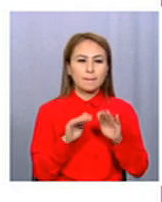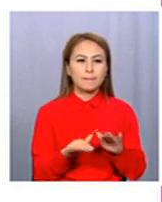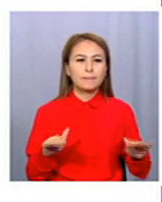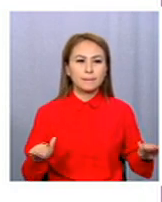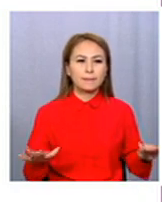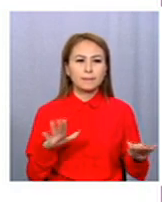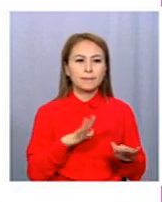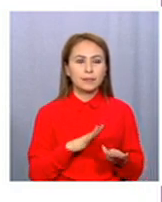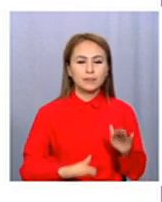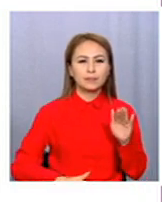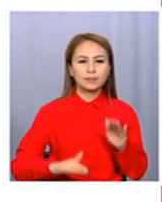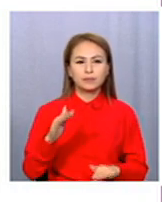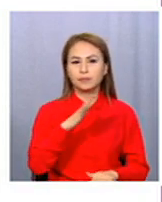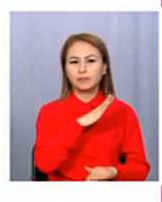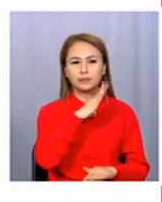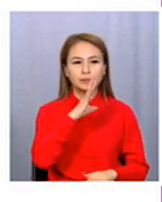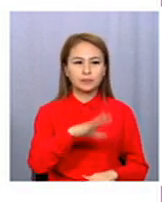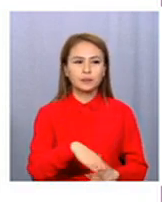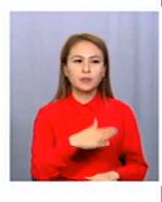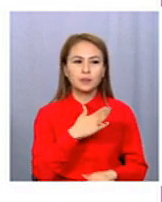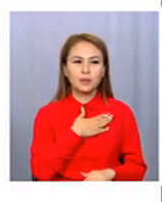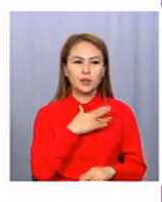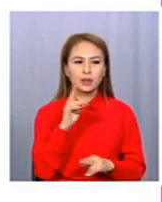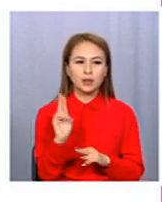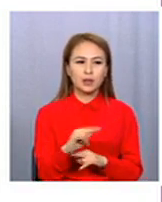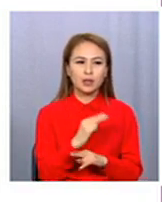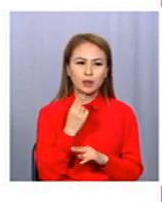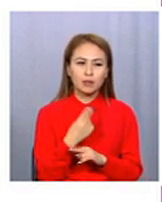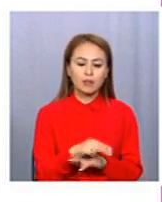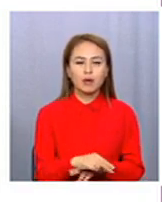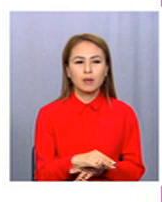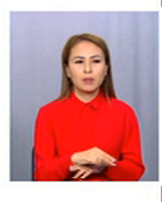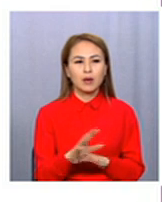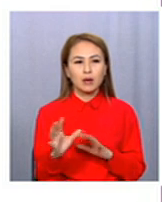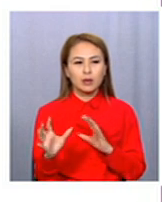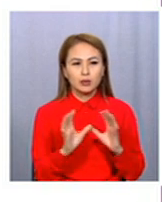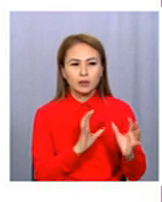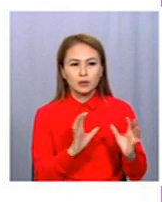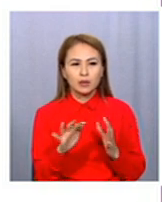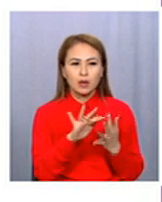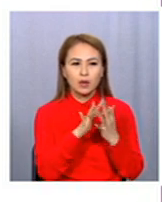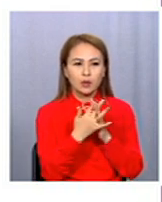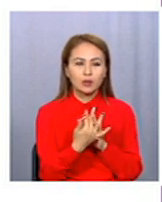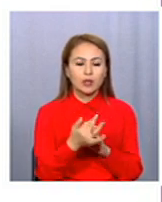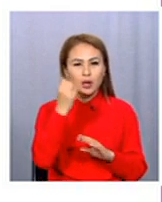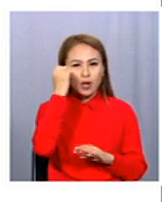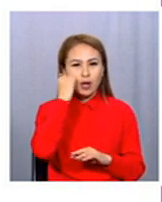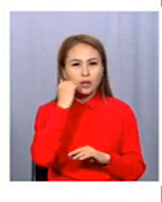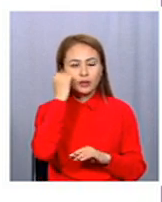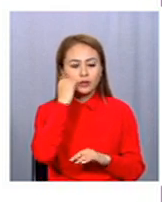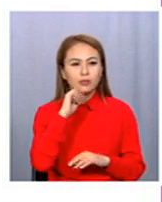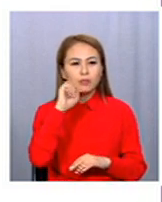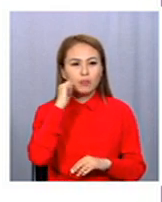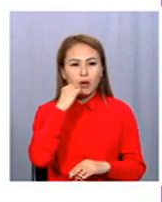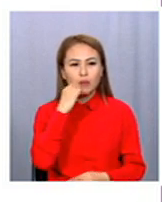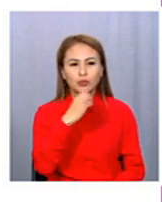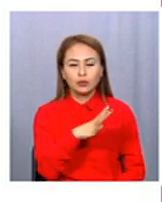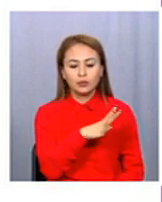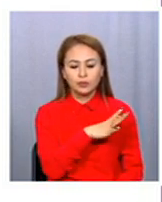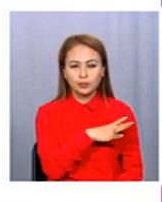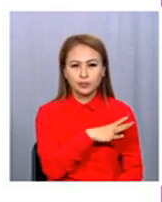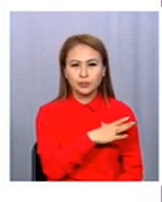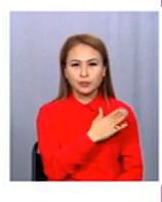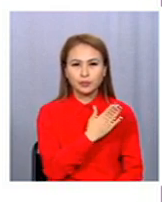бақшасында өскен жоқпын. Мені тәрбиелеп, бағып қаққан ауылдағы кәрі әжем болатын.